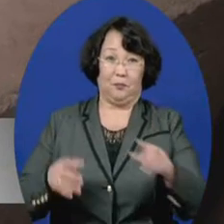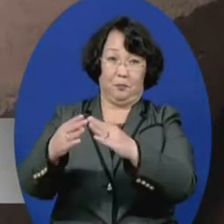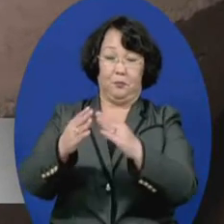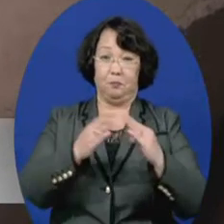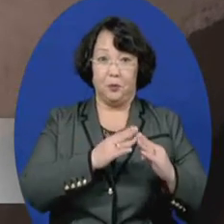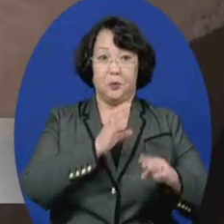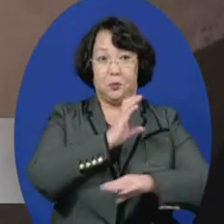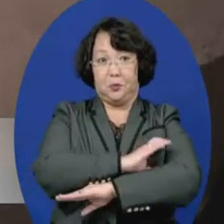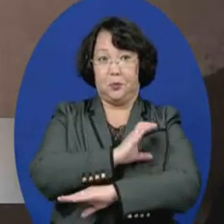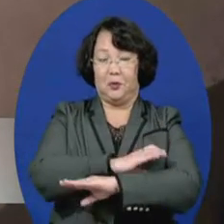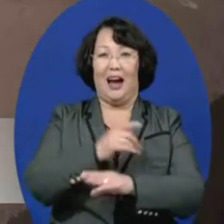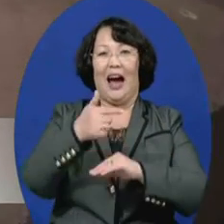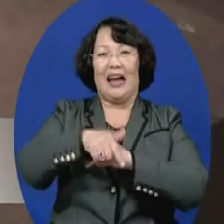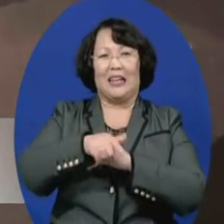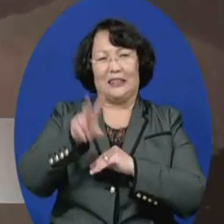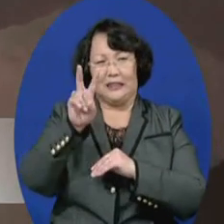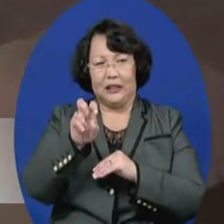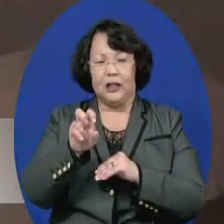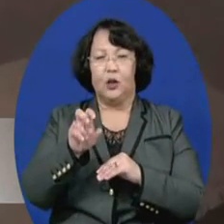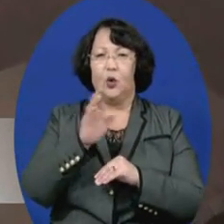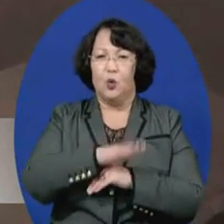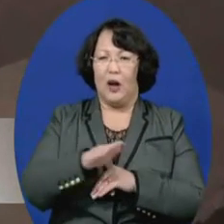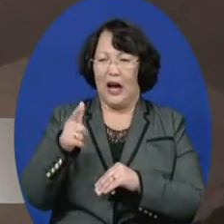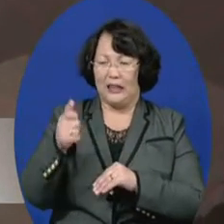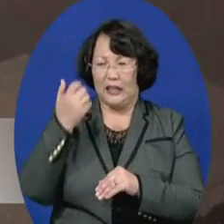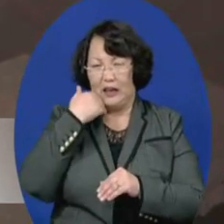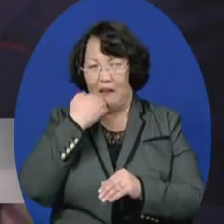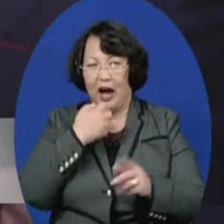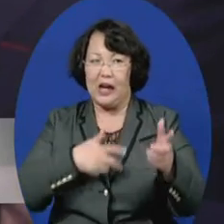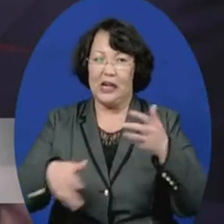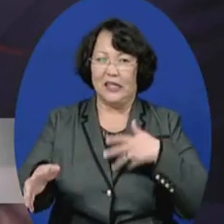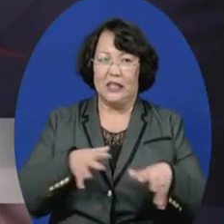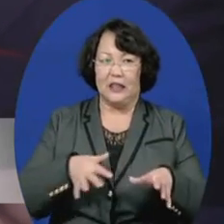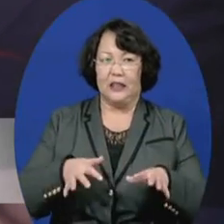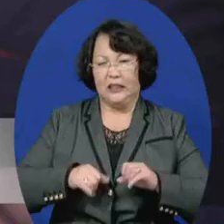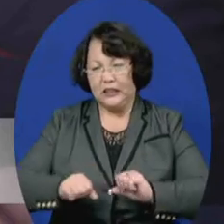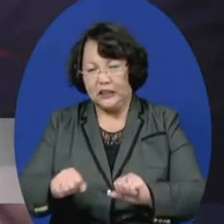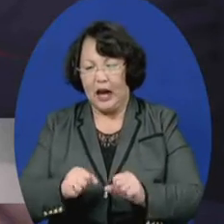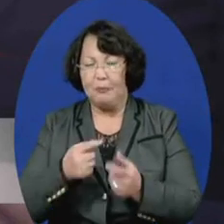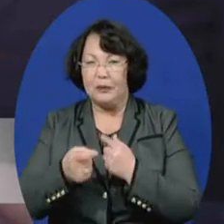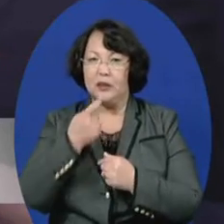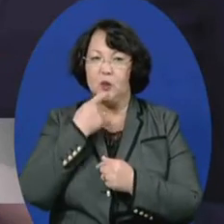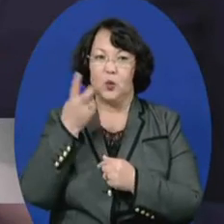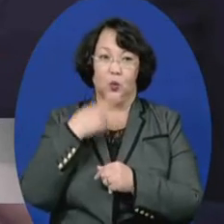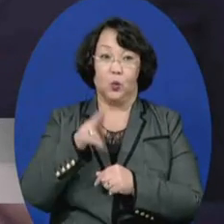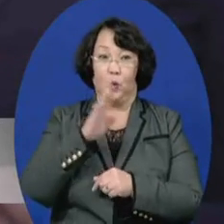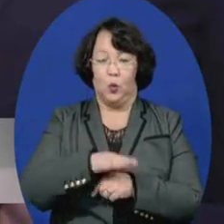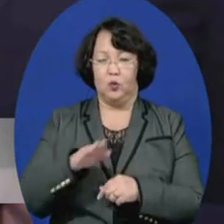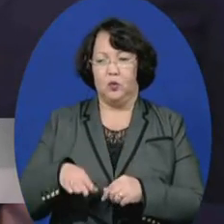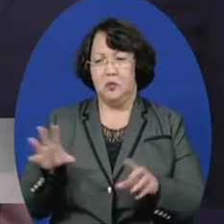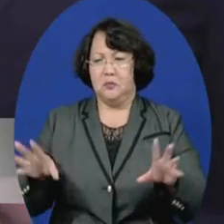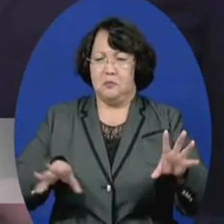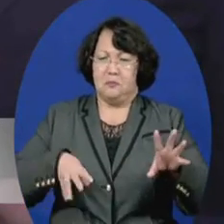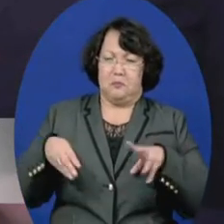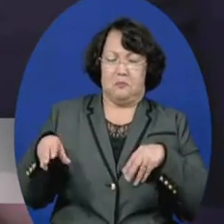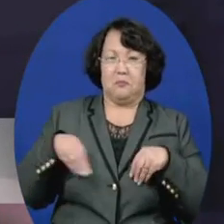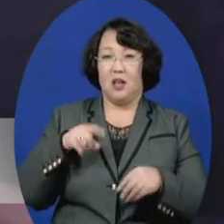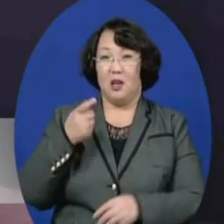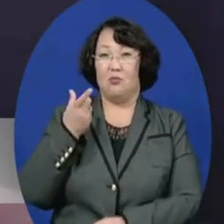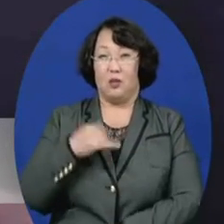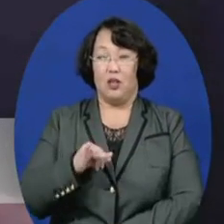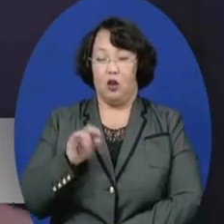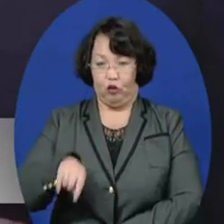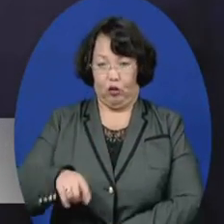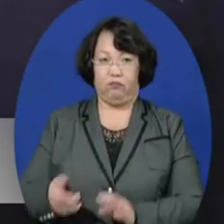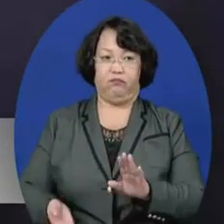байхгүй юу. Тэгэл өвөл тэнц нь хүүхдүүд юм бас гадаа орон шийн бийцэн ингээл бохир их заваа. Тэгэ цэвэрлэгдэж хүндрэлтэй. Бас хүүхдүүдсээ эвгүй орчинд байсан. Тэгэд энэ